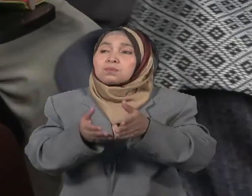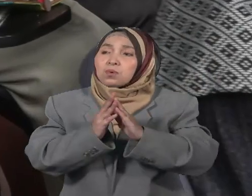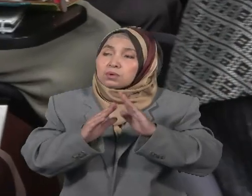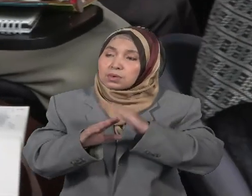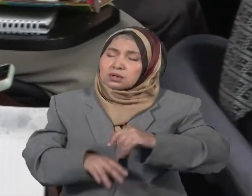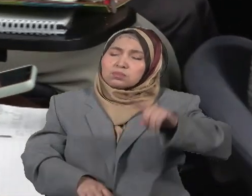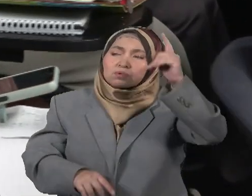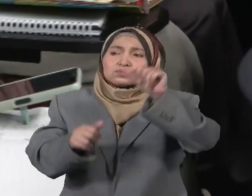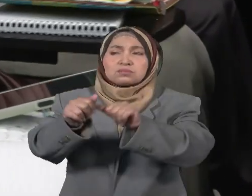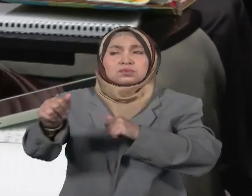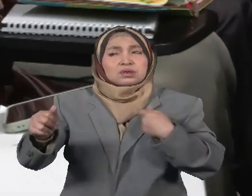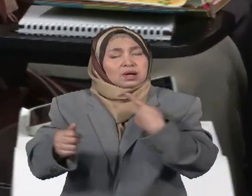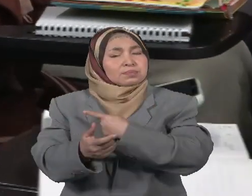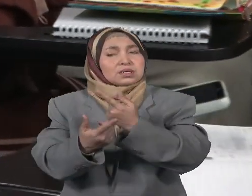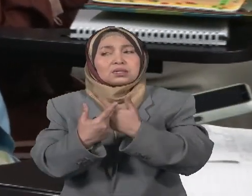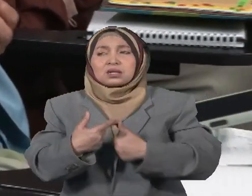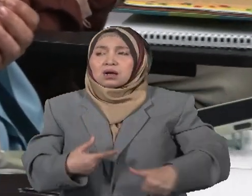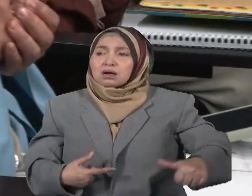Allah, jauhilah kami daripada